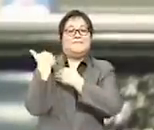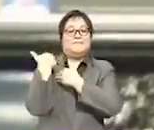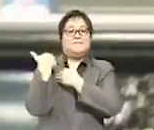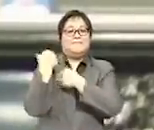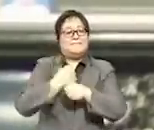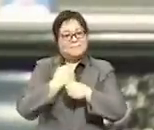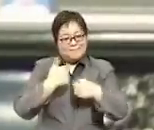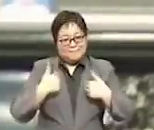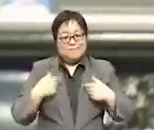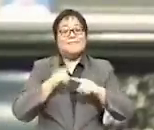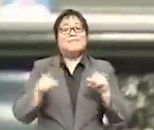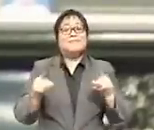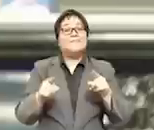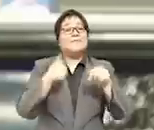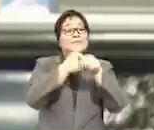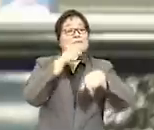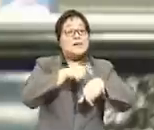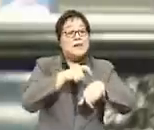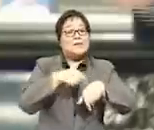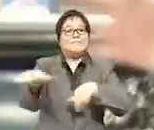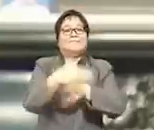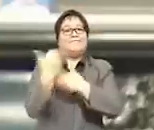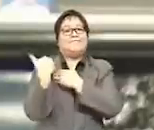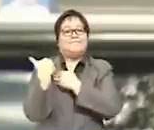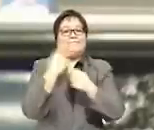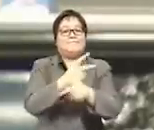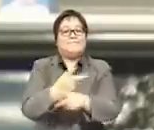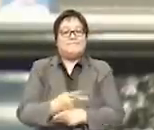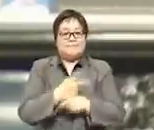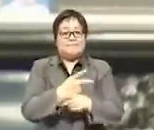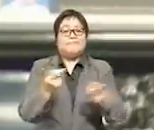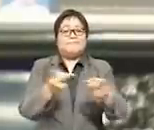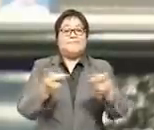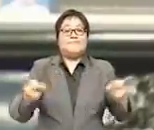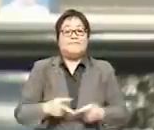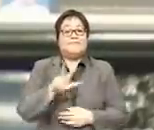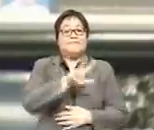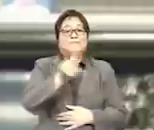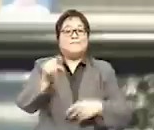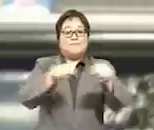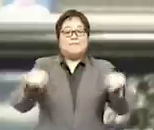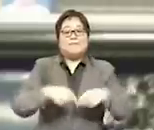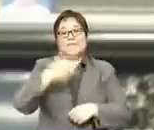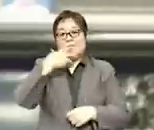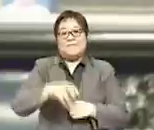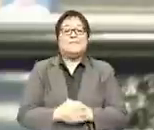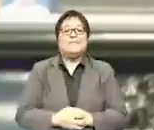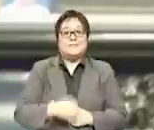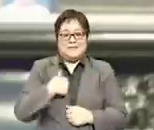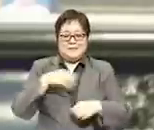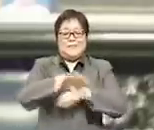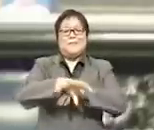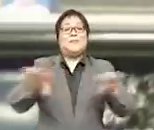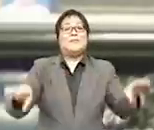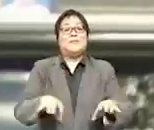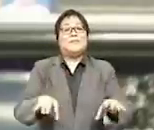tetapi masa-masa tentu Mereka mengambil tanggung jawab untuk menjaga kawasan 3 itu Hotspot saya terpaksa buat beli